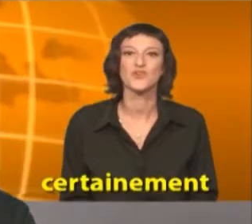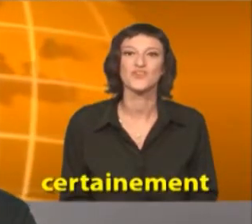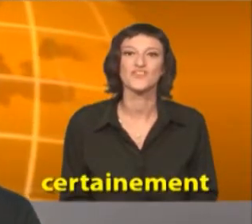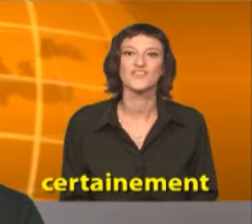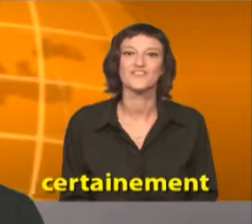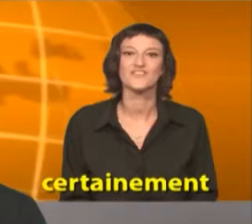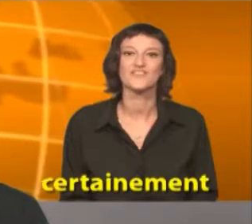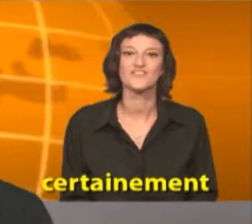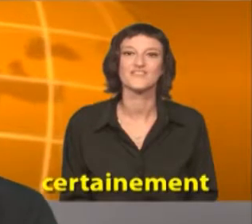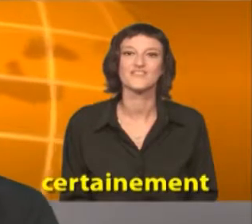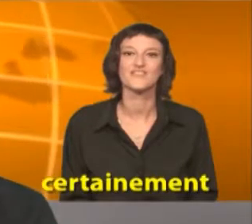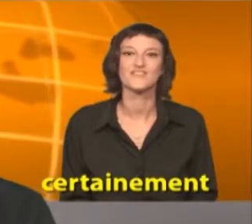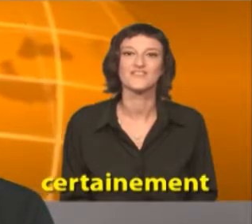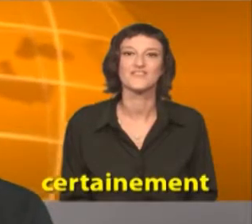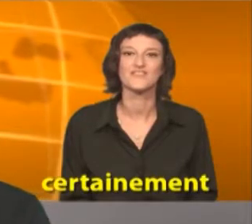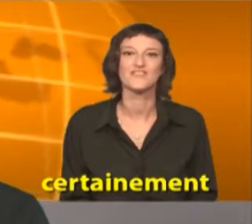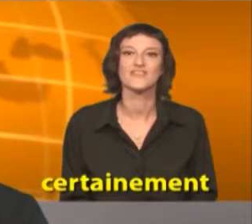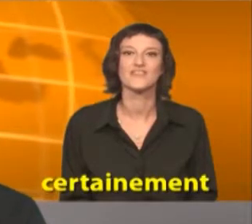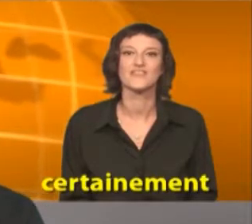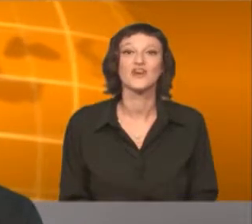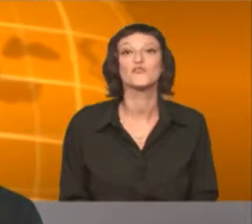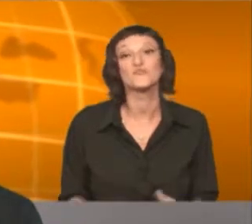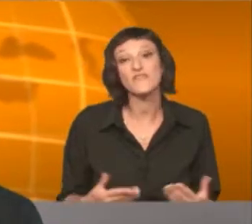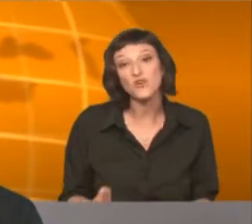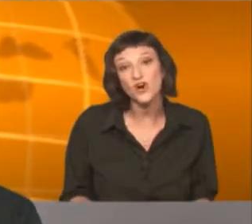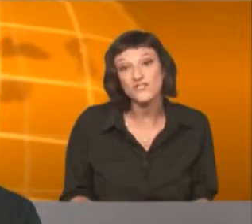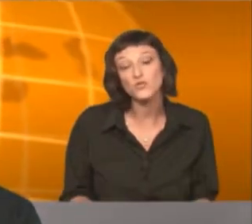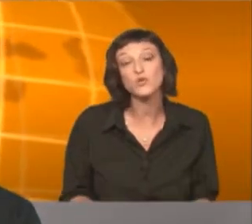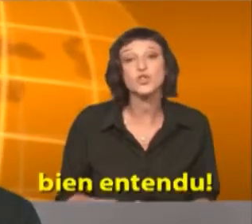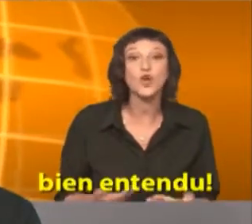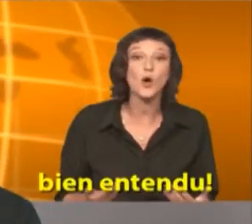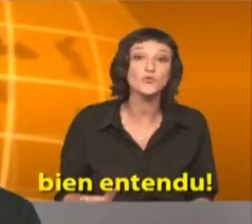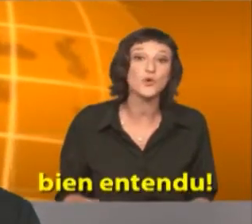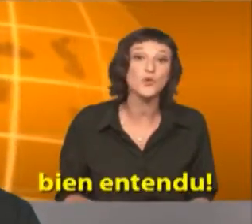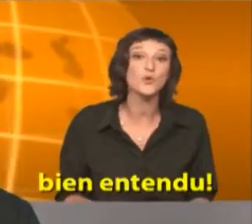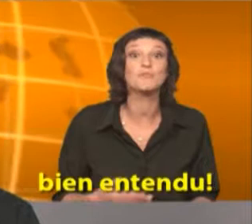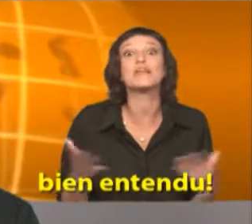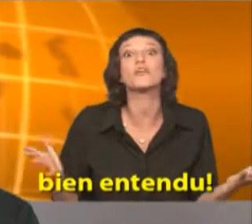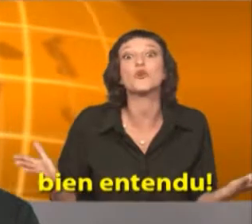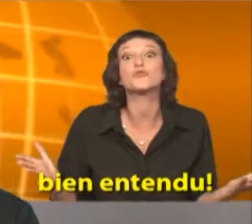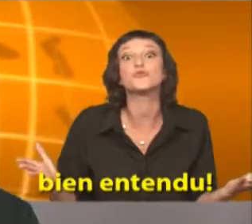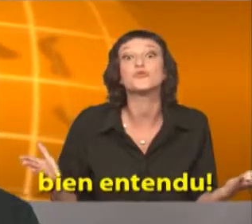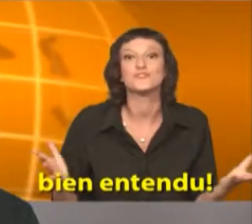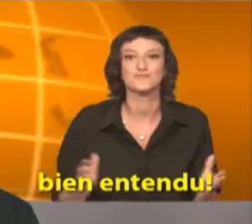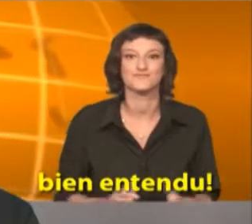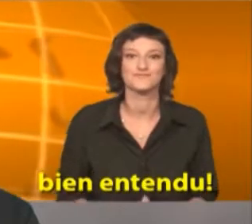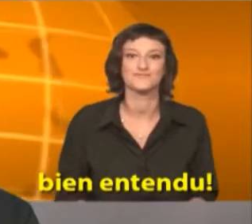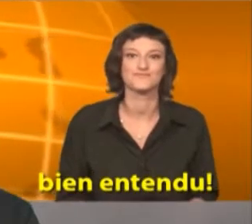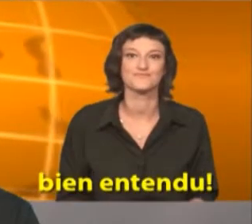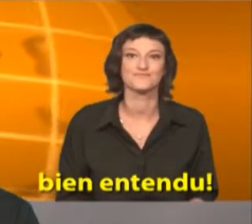Certamente. Certamente. Vous avez encore raison, comme de bien entendu.